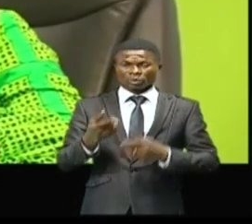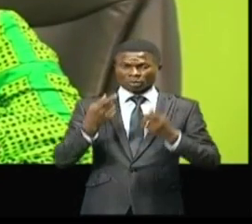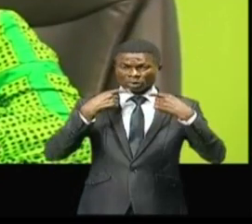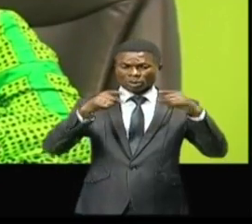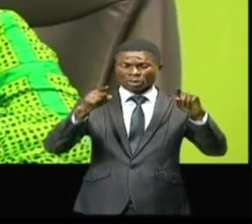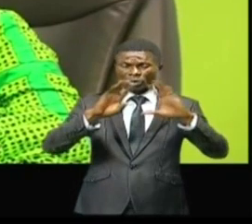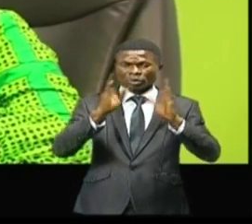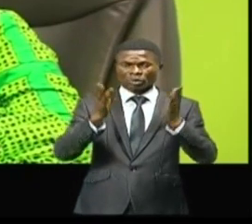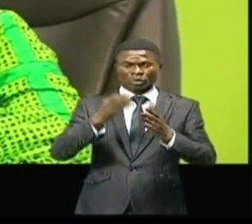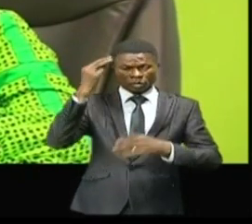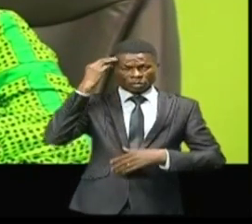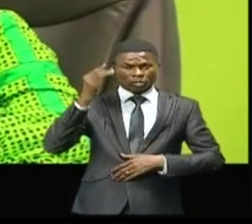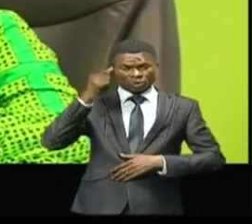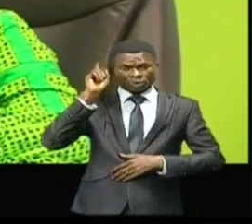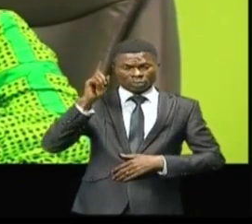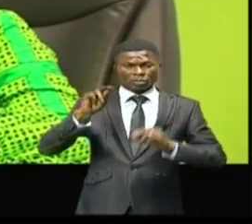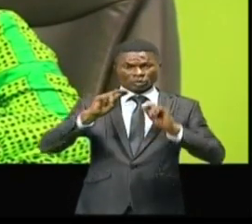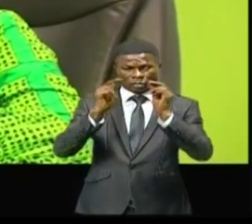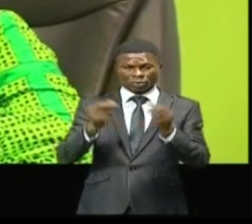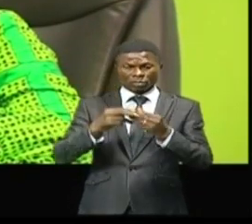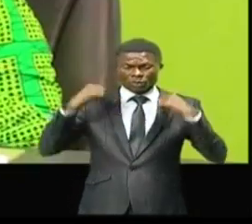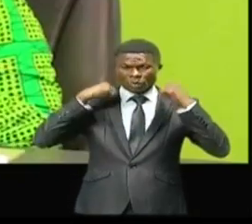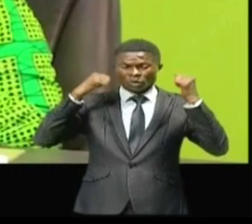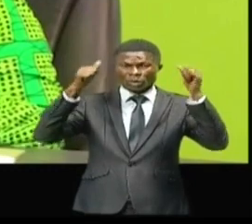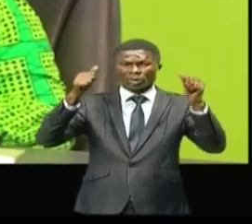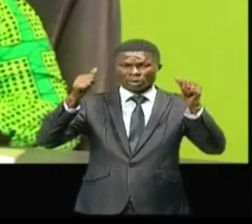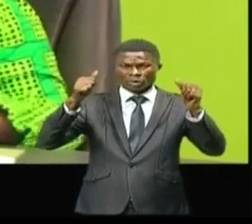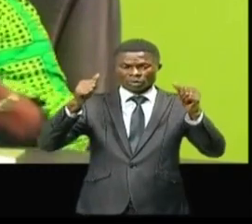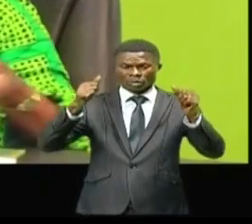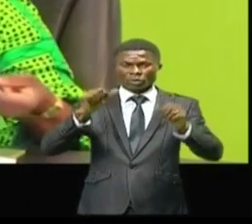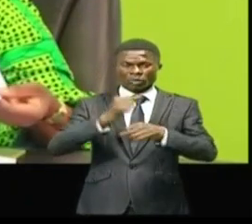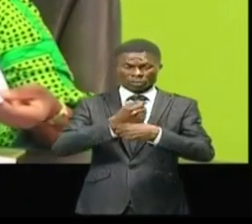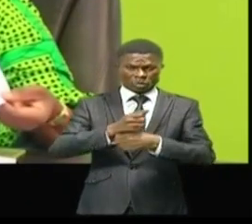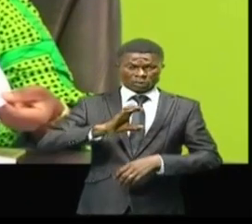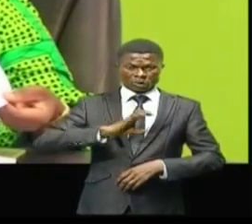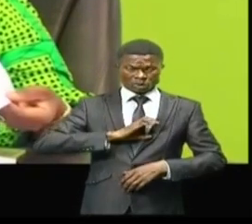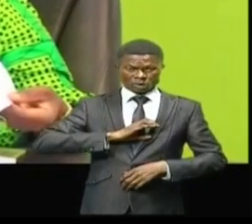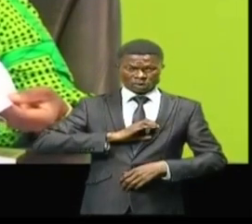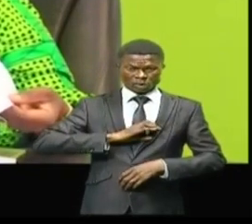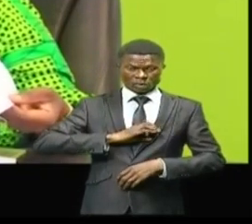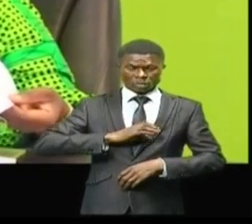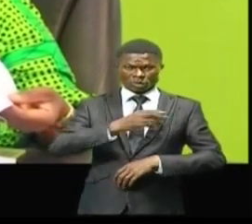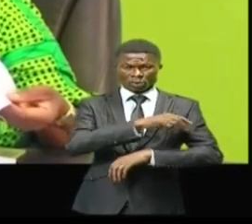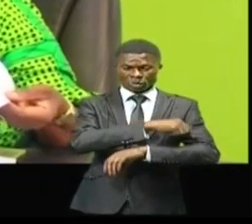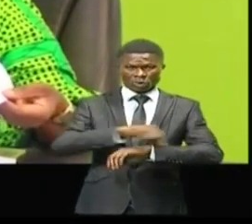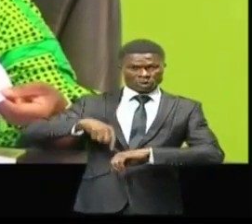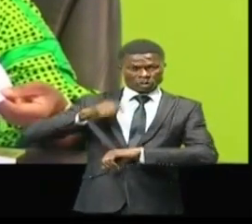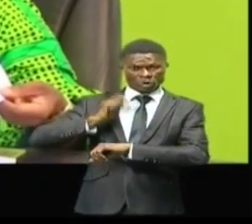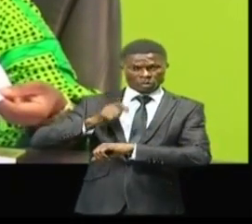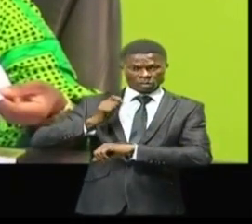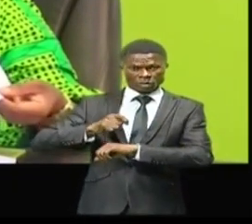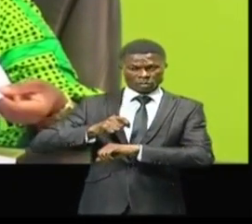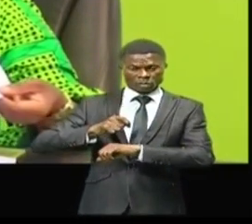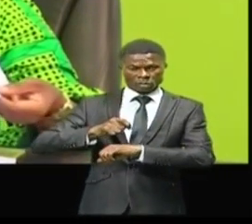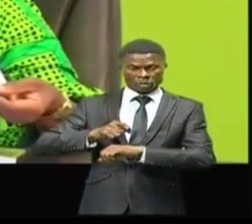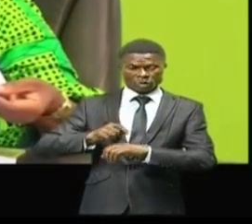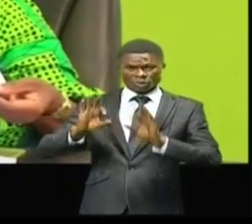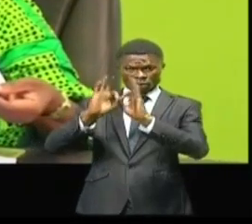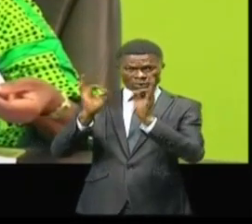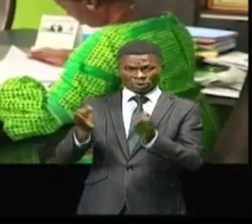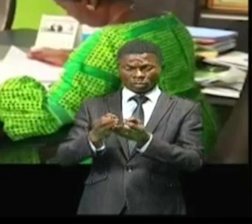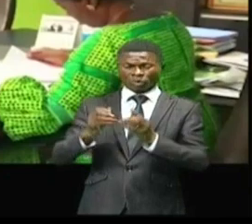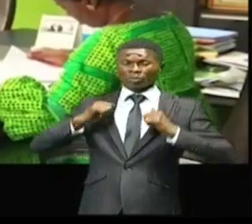au Conseil la première cartographie criminelle établie par la police judiciaire de parquet qui situe le foyer de